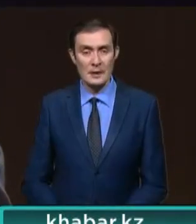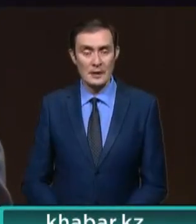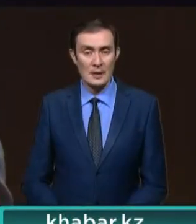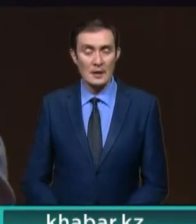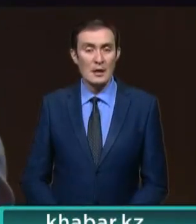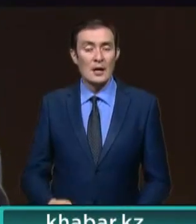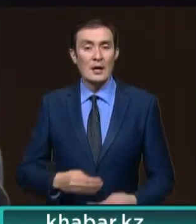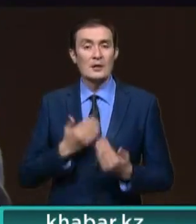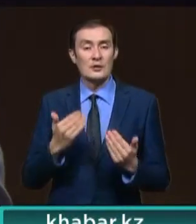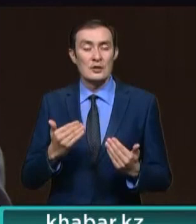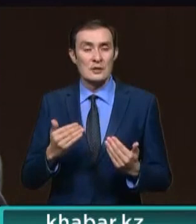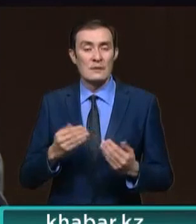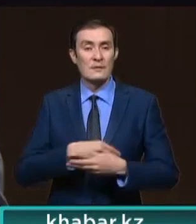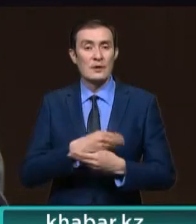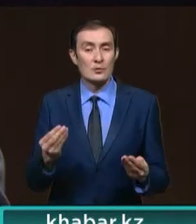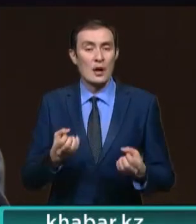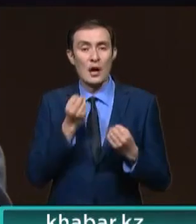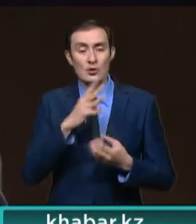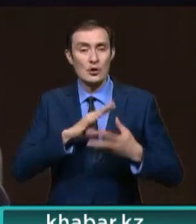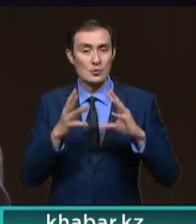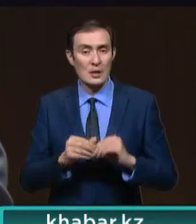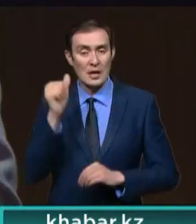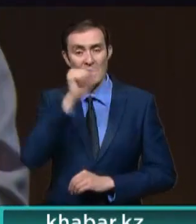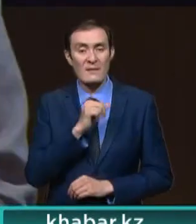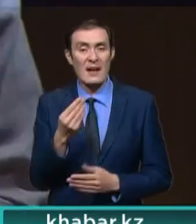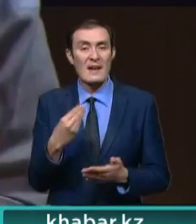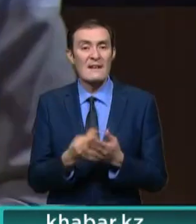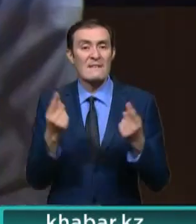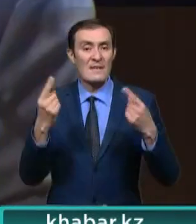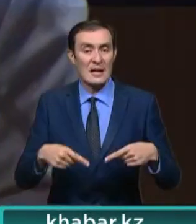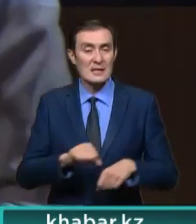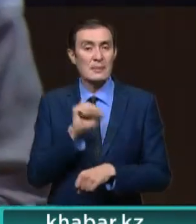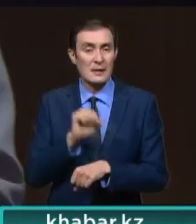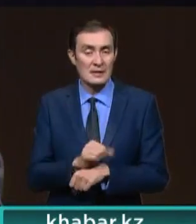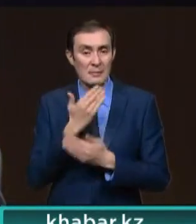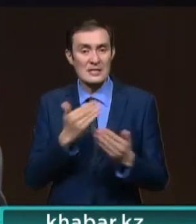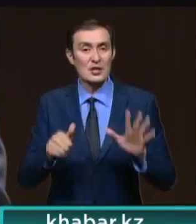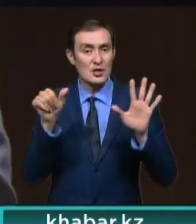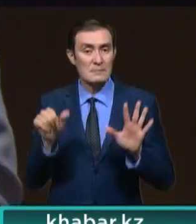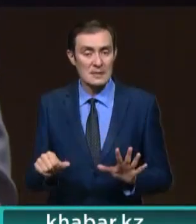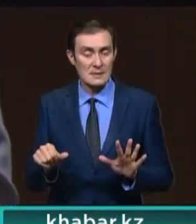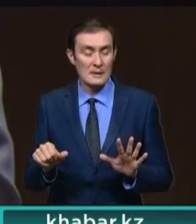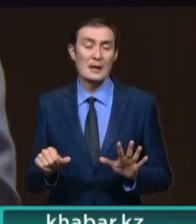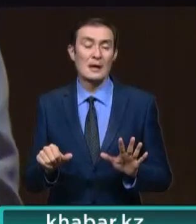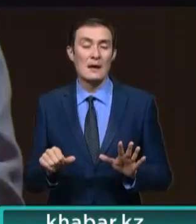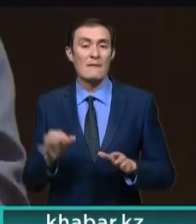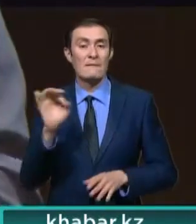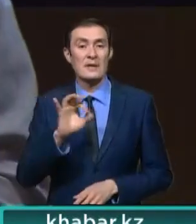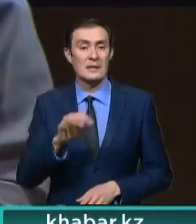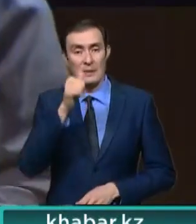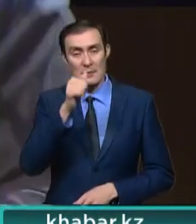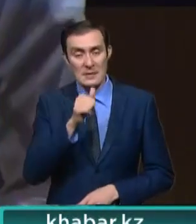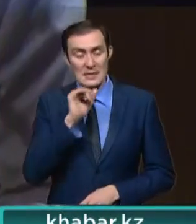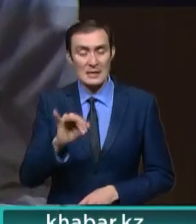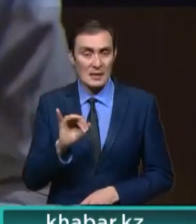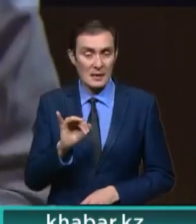дают предварительные первые результаты. Годовая инфляция прекратила рост впервые за последние 6 месяцев. В октябре месяце,